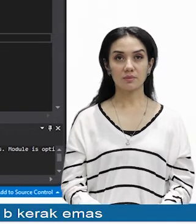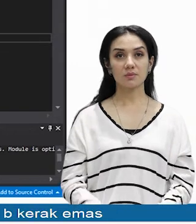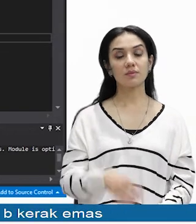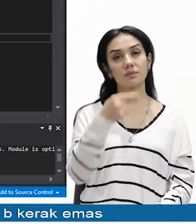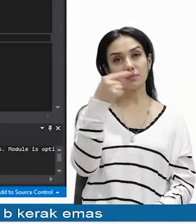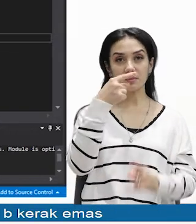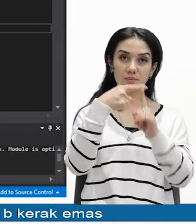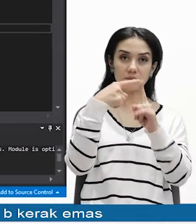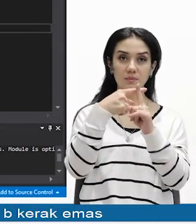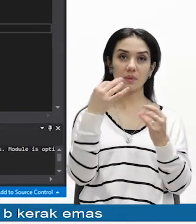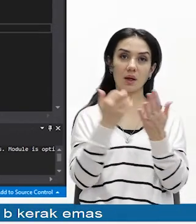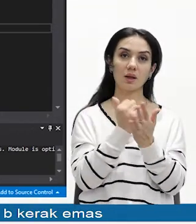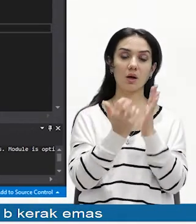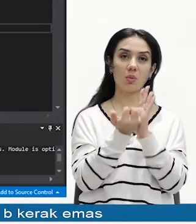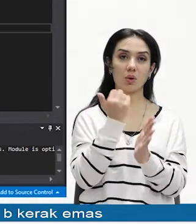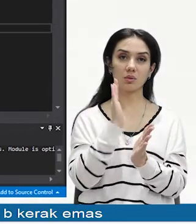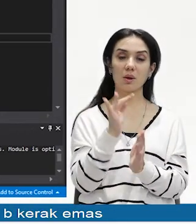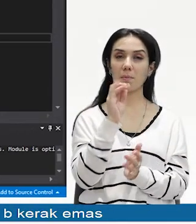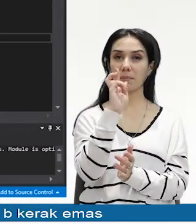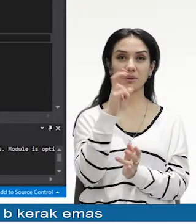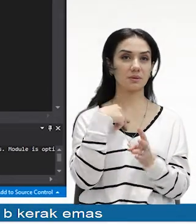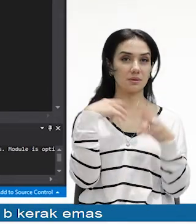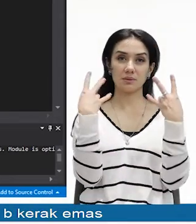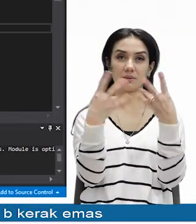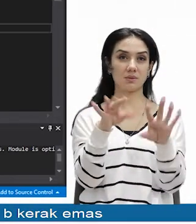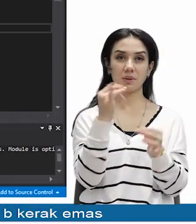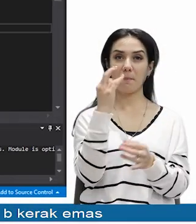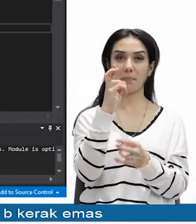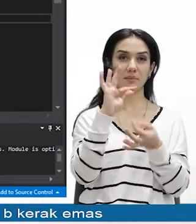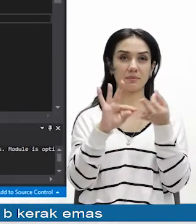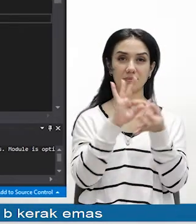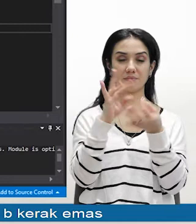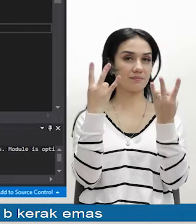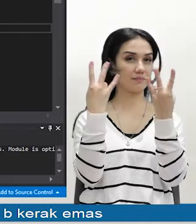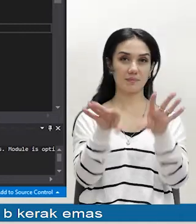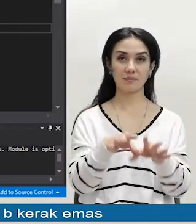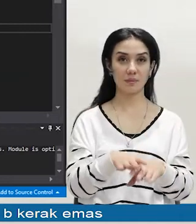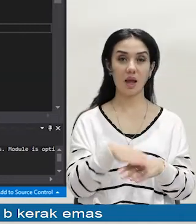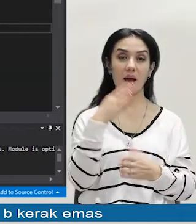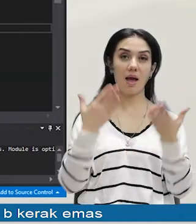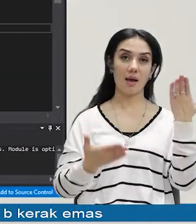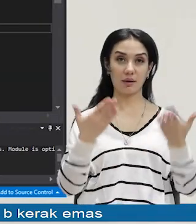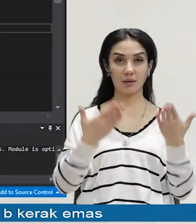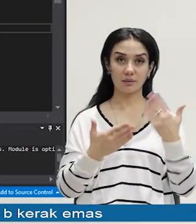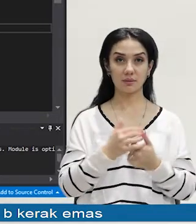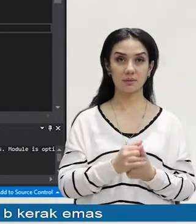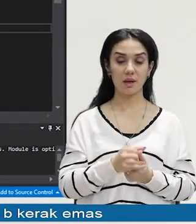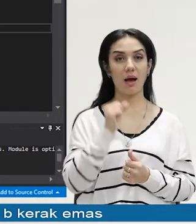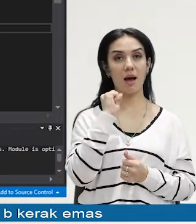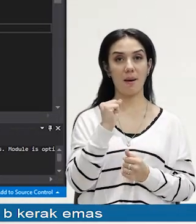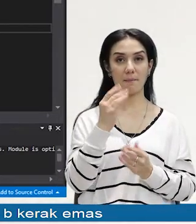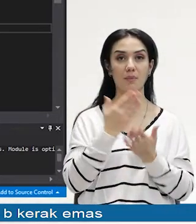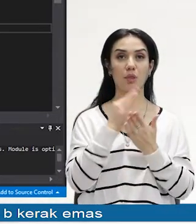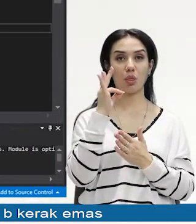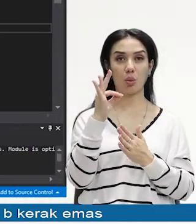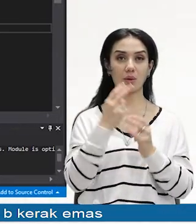musbat yoki manfiyligini aniqlovchi. Bizga demak b kerak emas ekan, b ni nechta qilsam ochcha kerak emas bu. Agar hop a